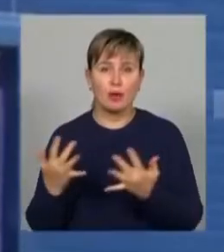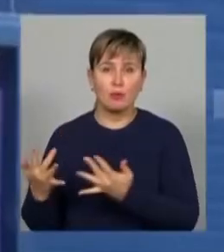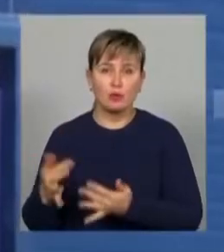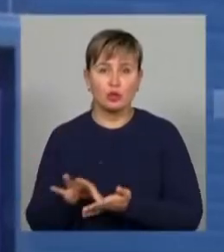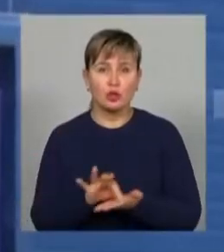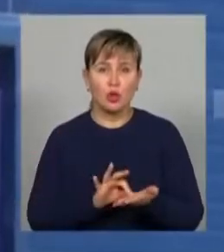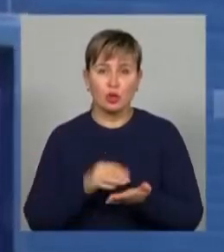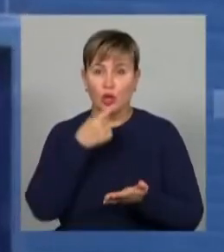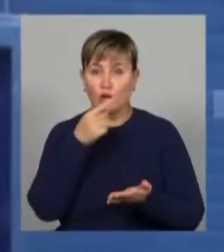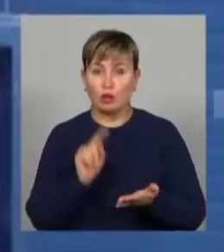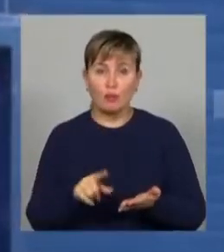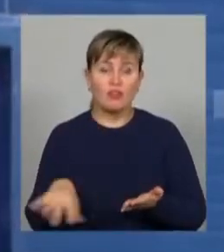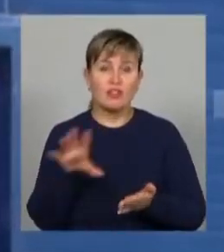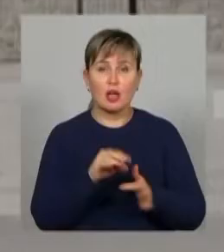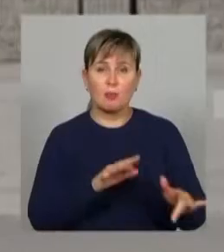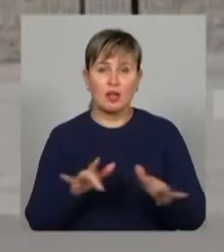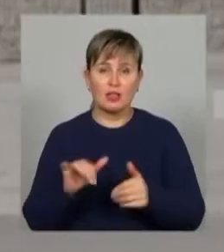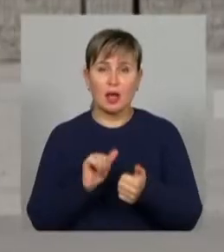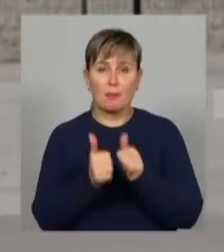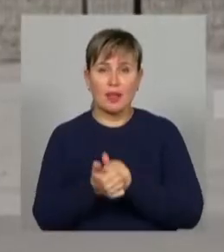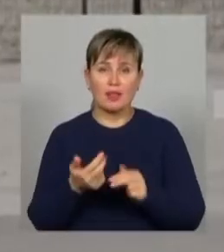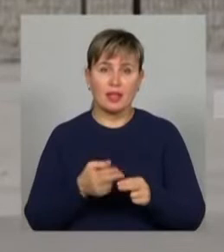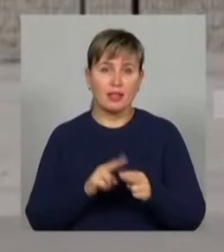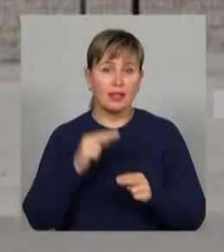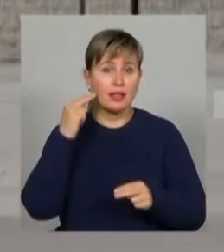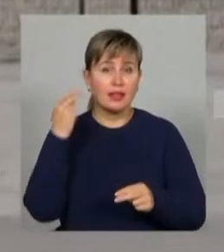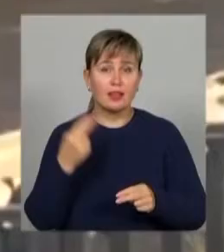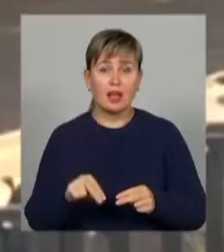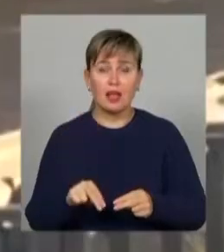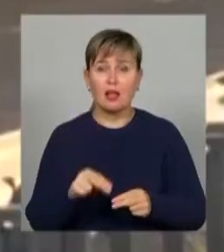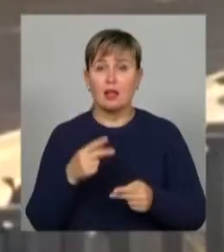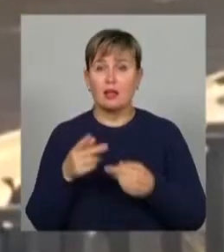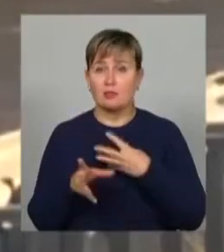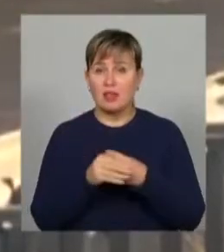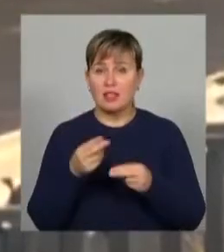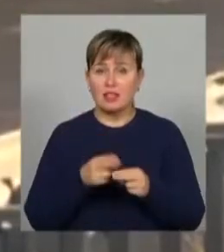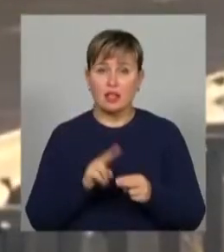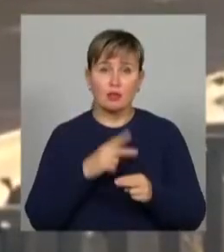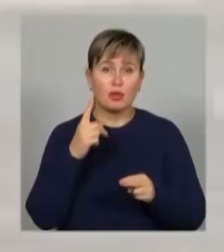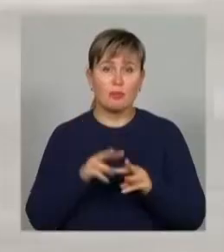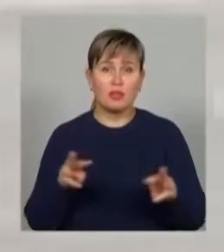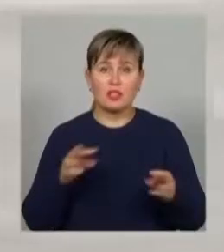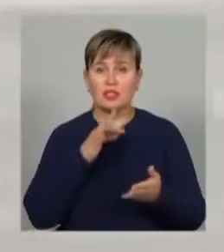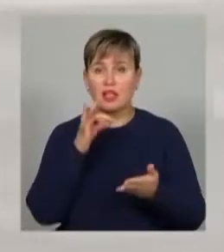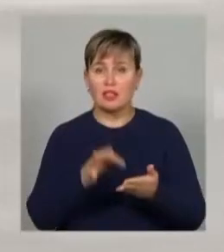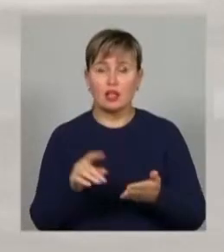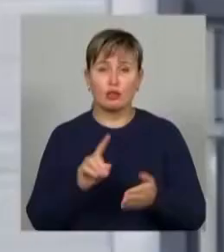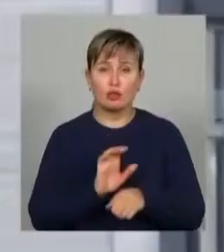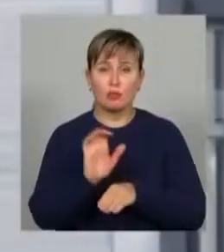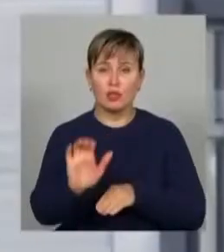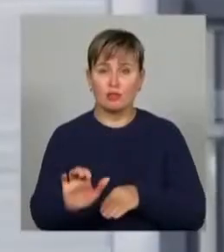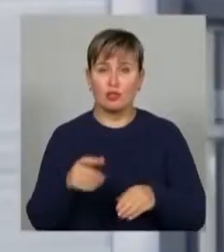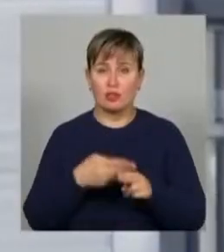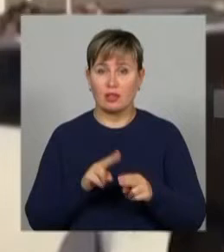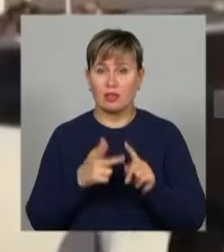срочная оцифровка всех процессов и обмена данными с Китаем. Вместе с тем премьер-министр Казахстана отметил, что для продвижения экспорта на рынке